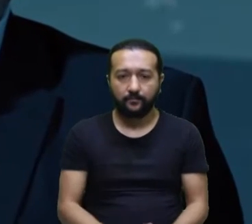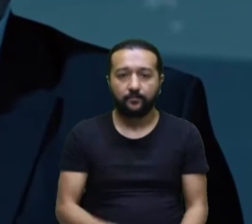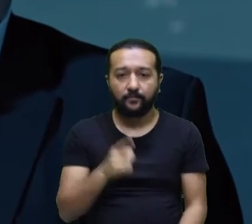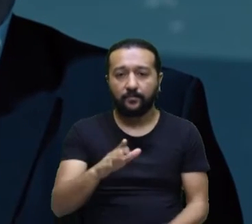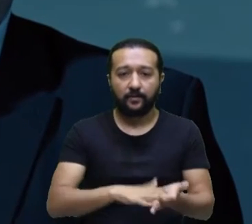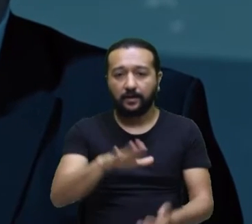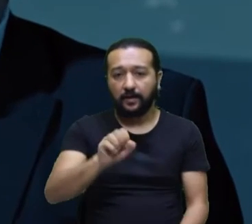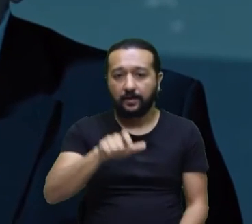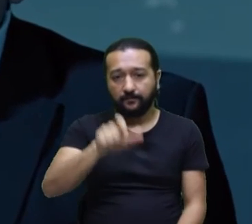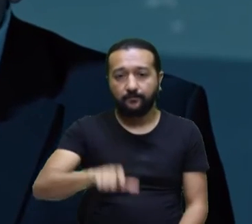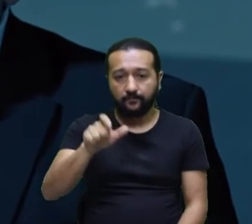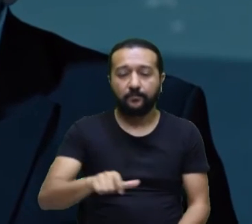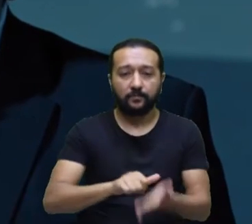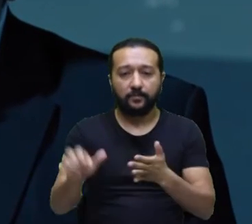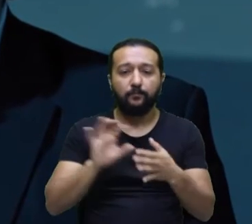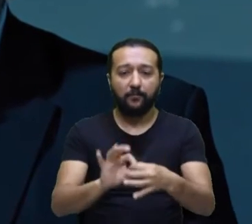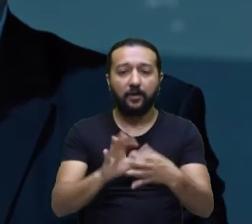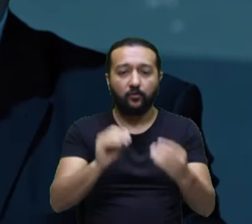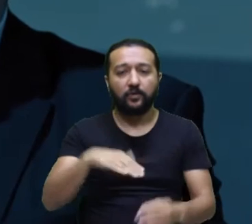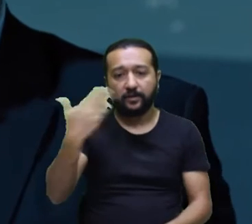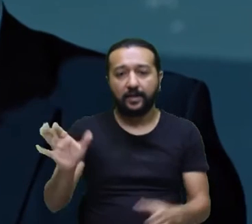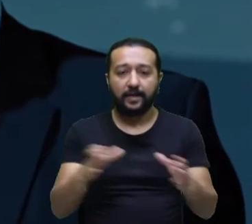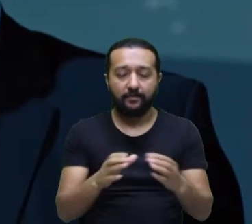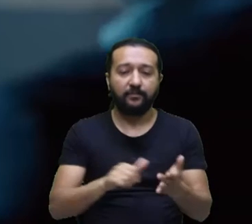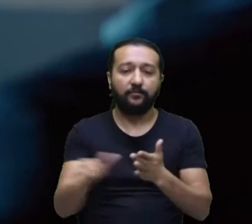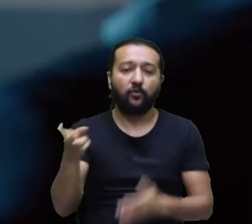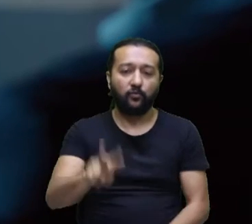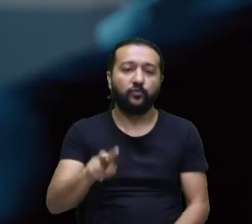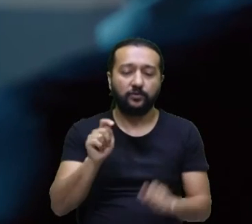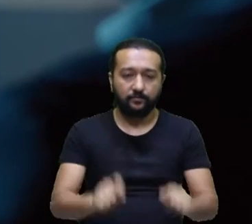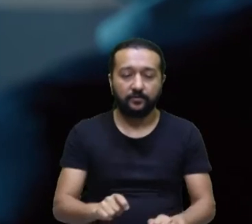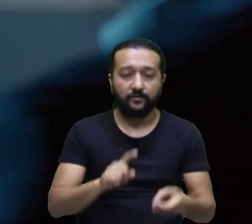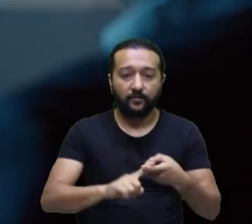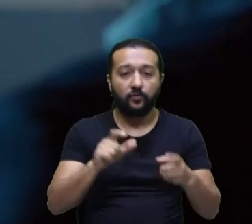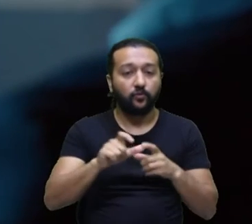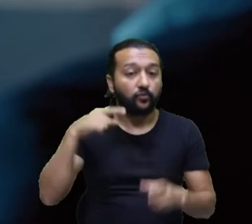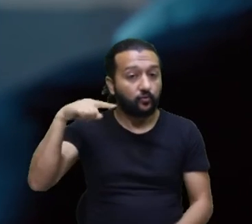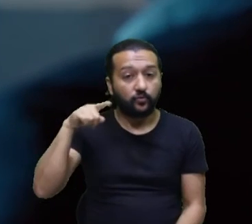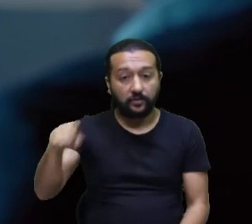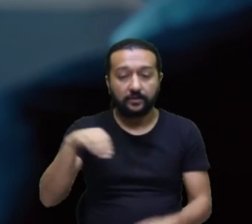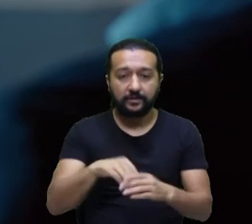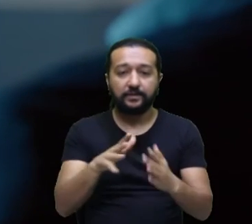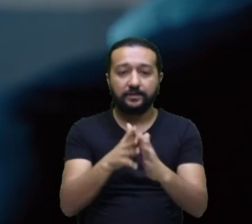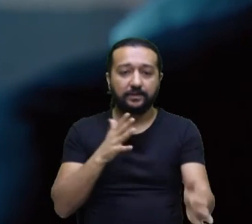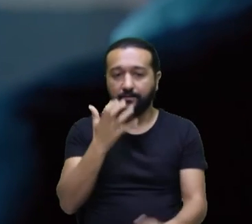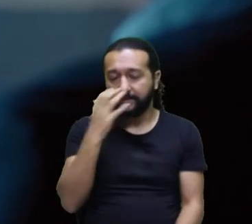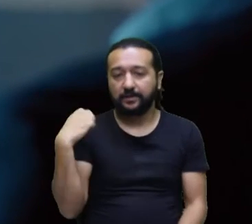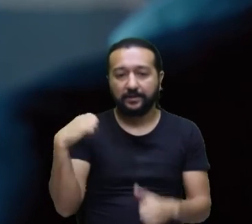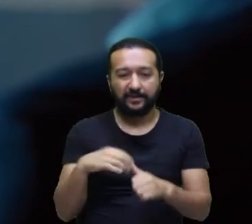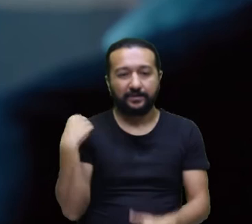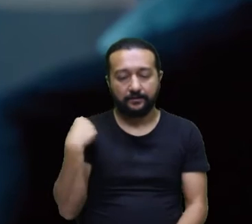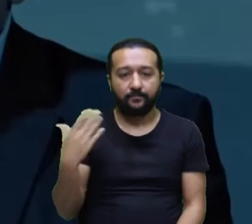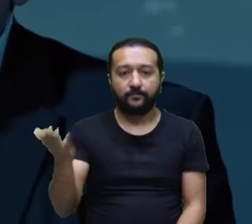Ele geçirilen mültecilerin bağlantıda olduğu diğer ekip imha edilecek. Ve Suriye'den sırada bekleyen yenileri